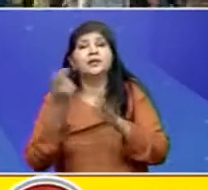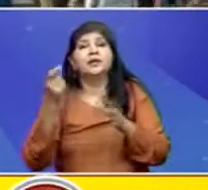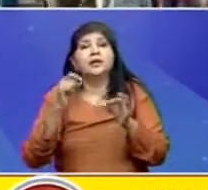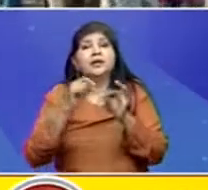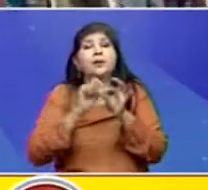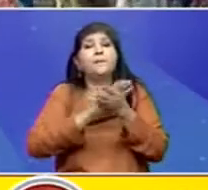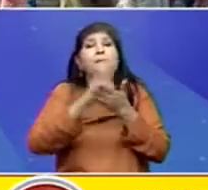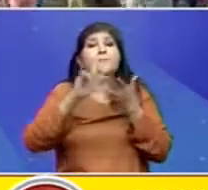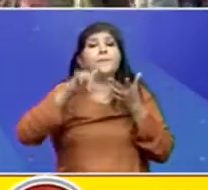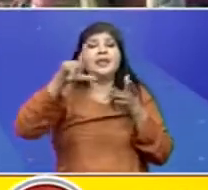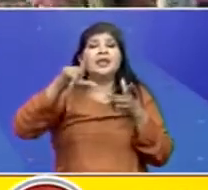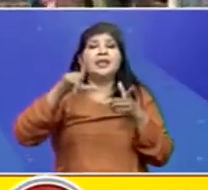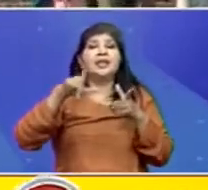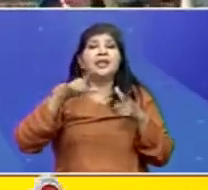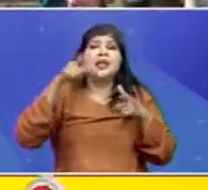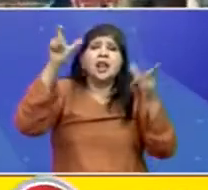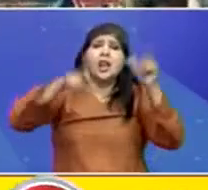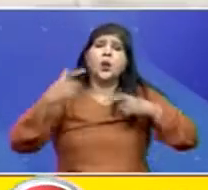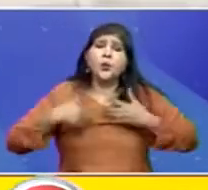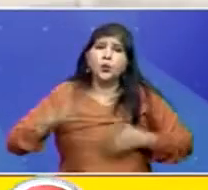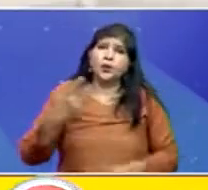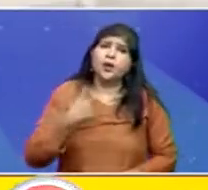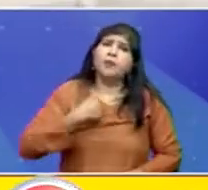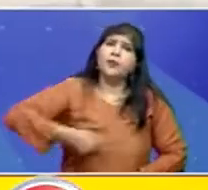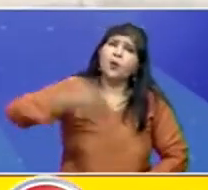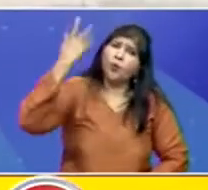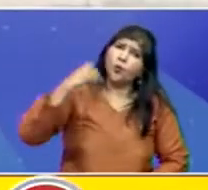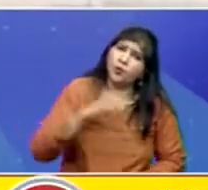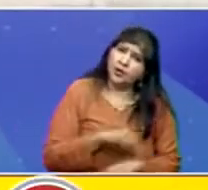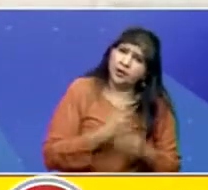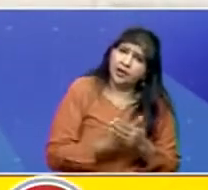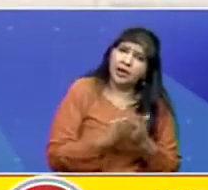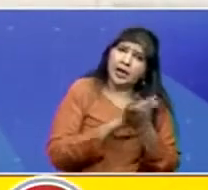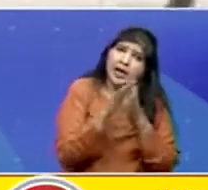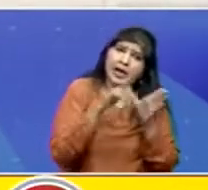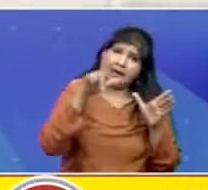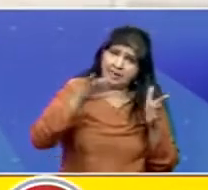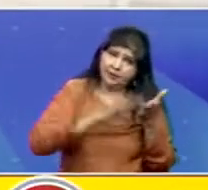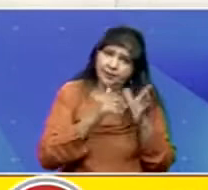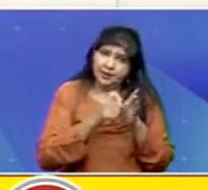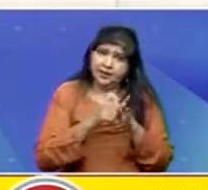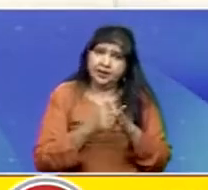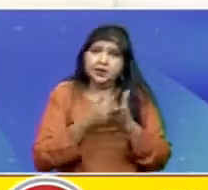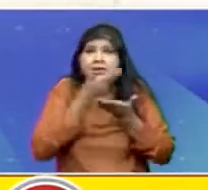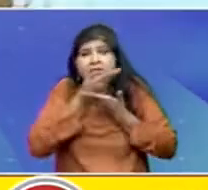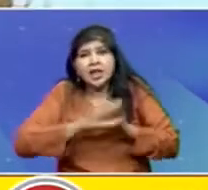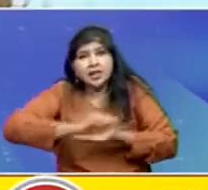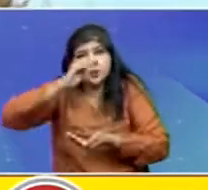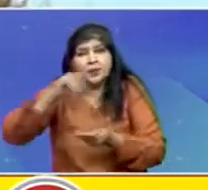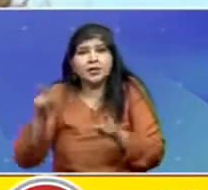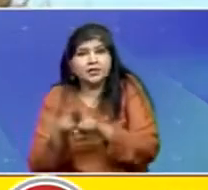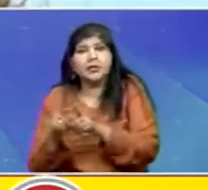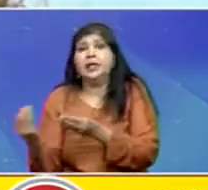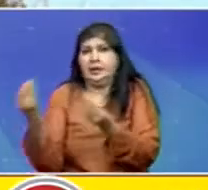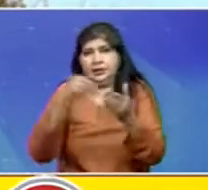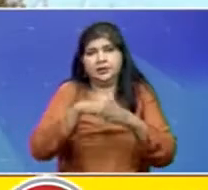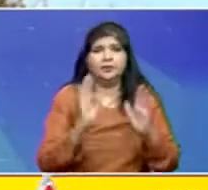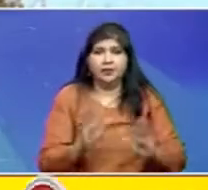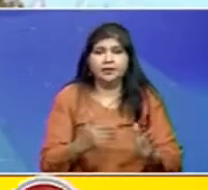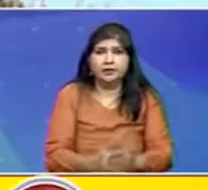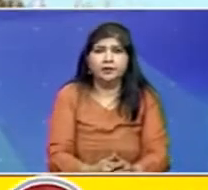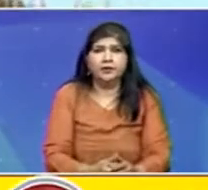जन जाती ने अपने एक एहतियासित परंपरा हलमा को जल सवरक्षण के लिए इस्तमाल किया